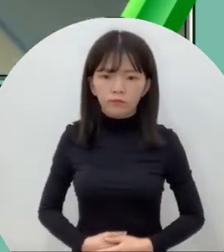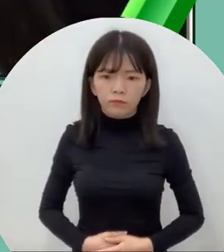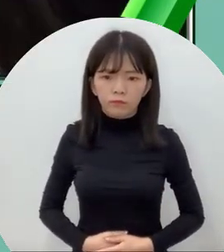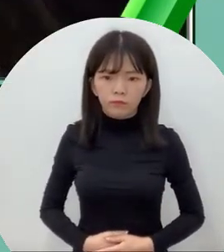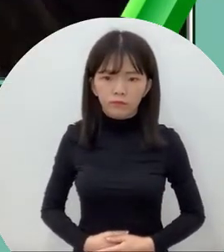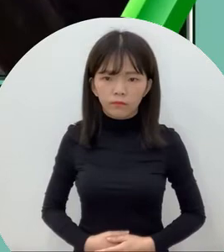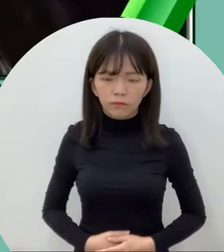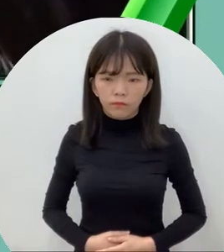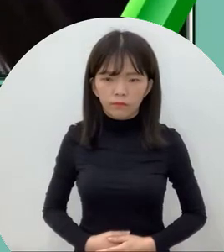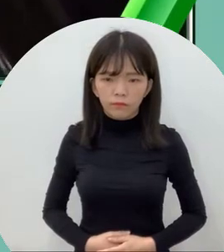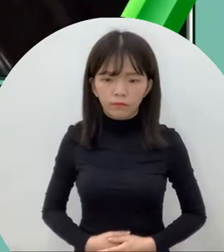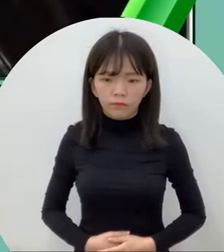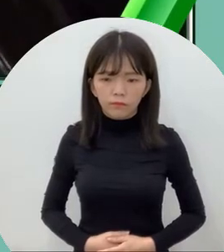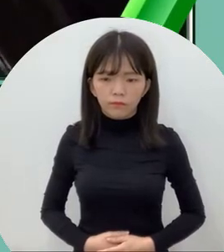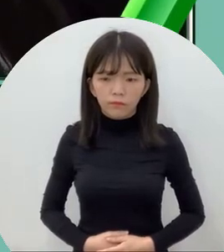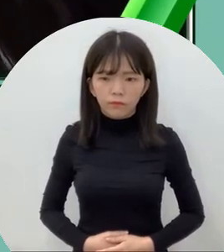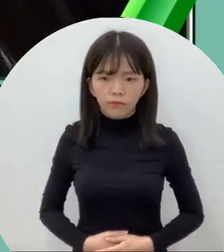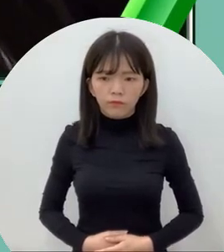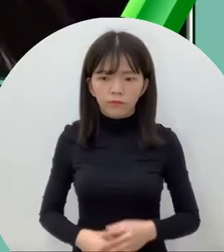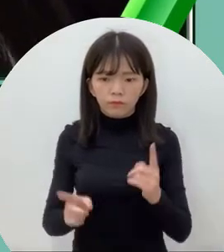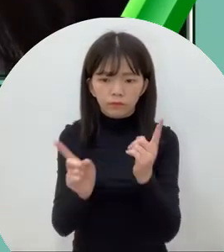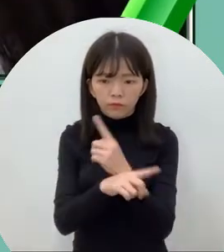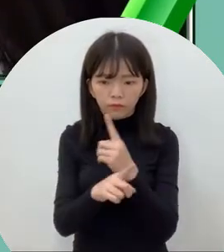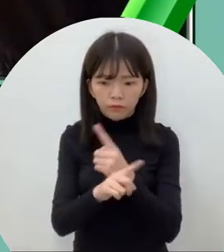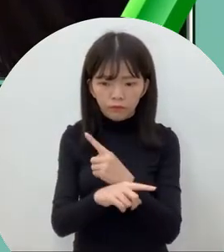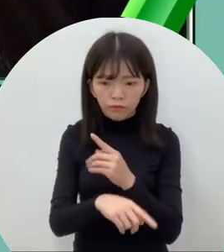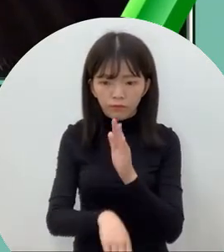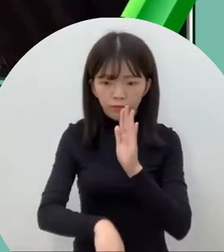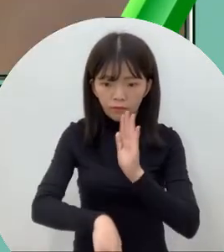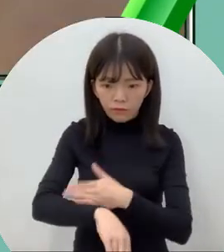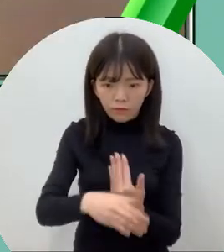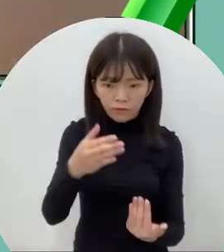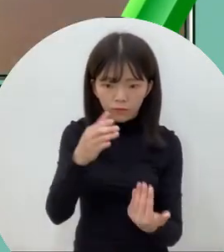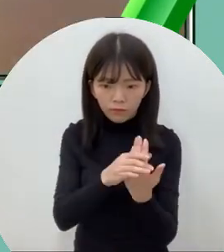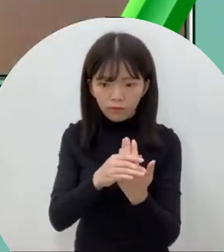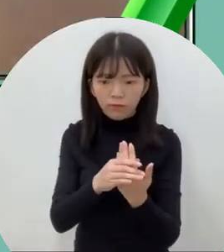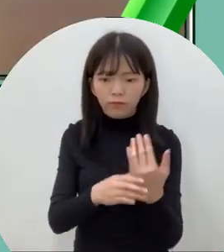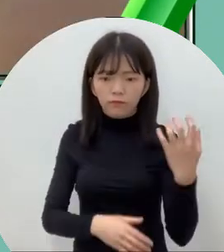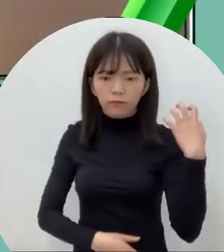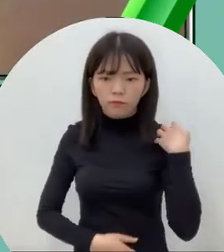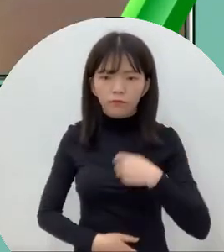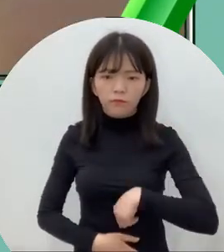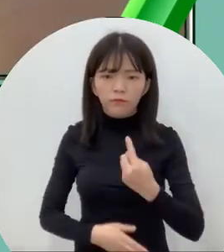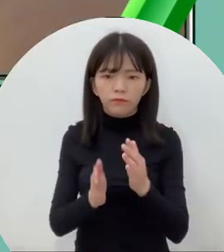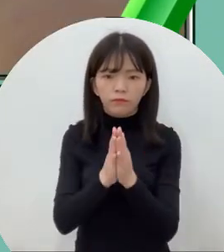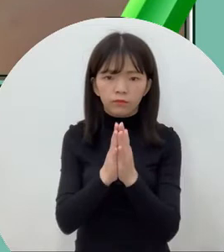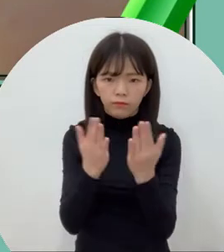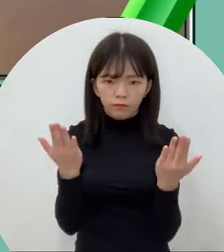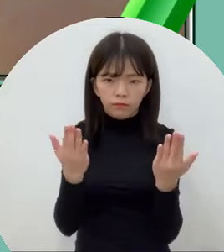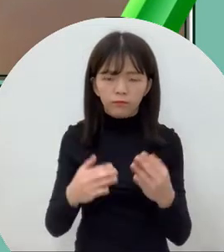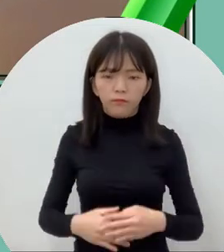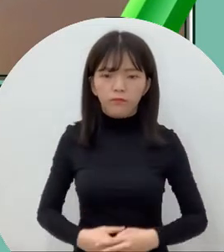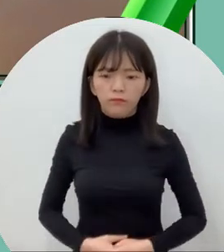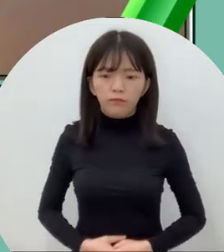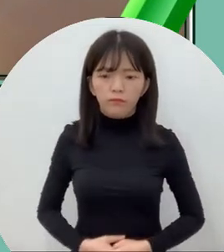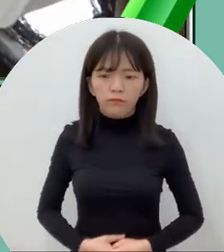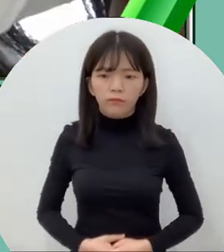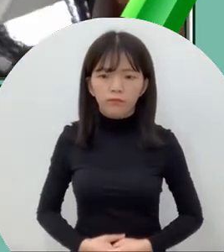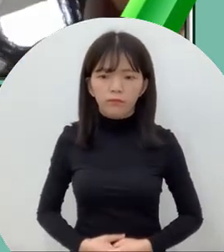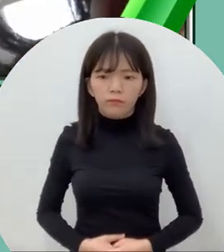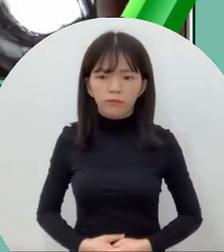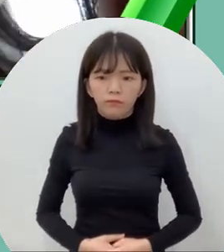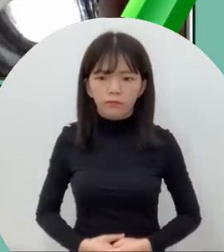합니다. 불완전한 수정 처리로 인해 발생하는 모든 책임은 수험생 본인에게 돌아갑니다.